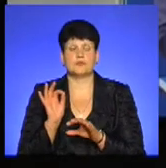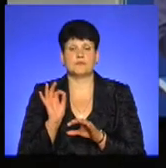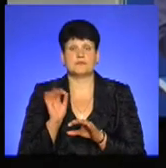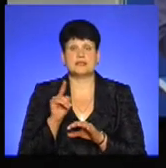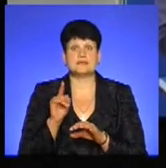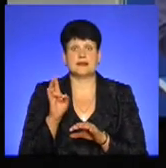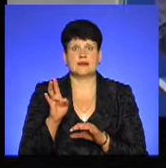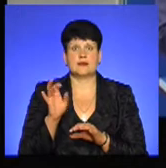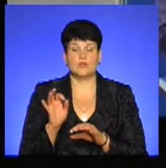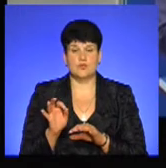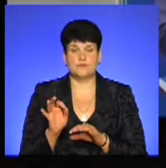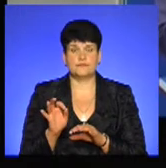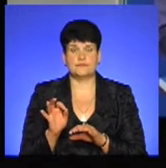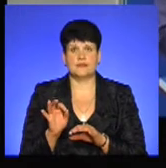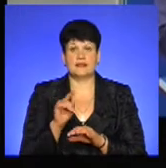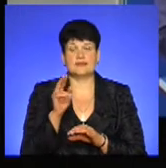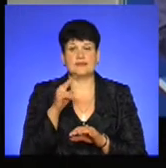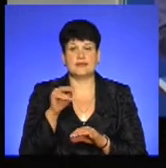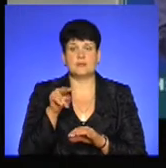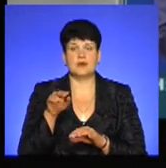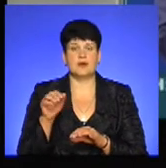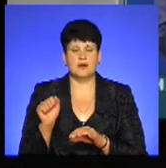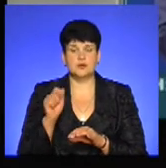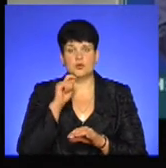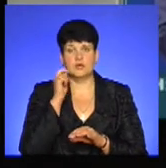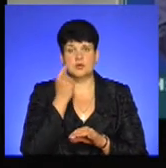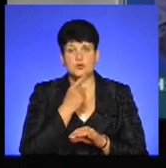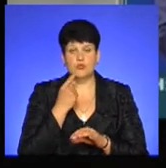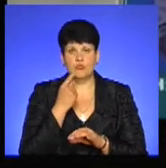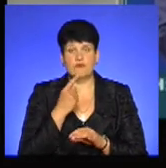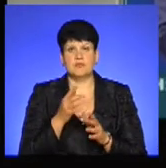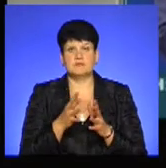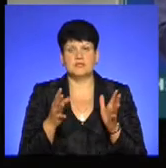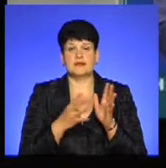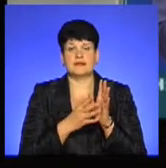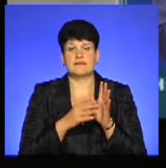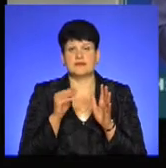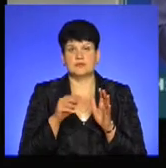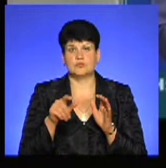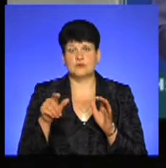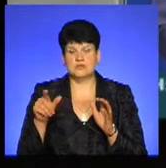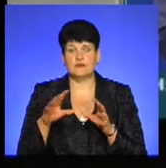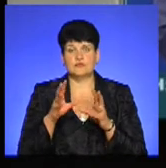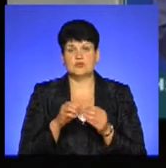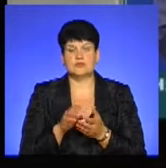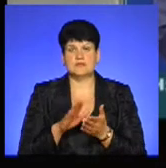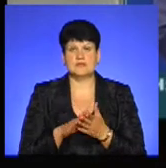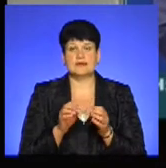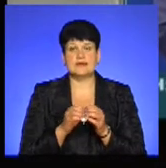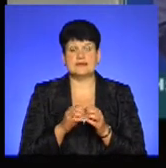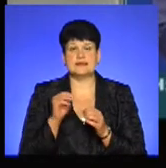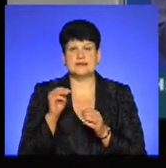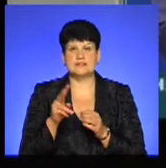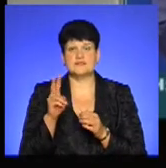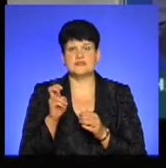ЗНО як ДПА з української мови, понад 9 тисяч осіб, всього зареєстровано 10